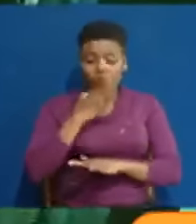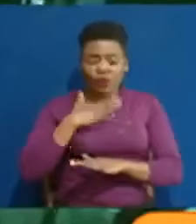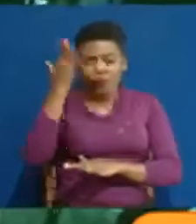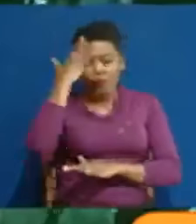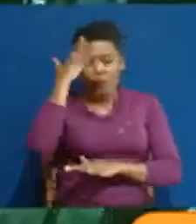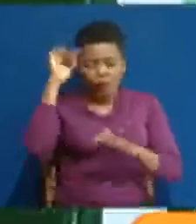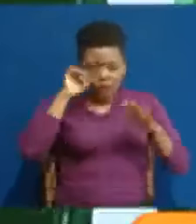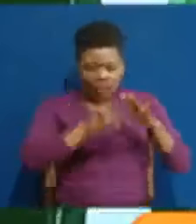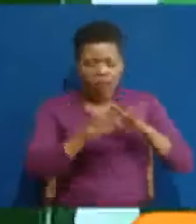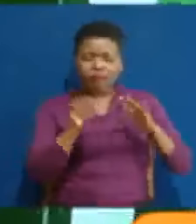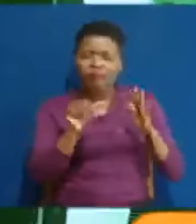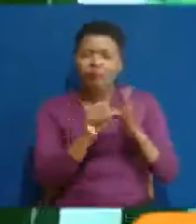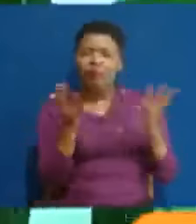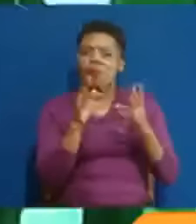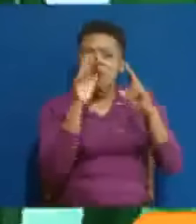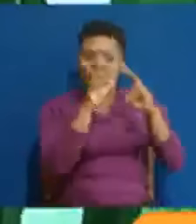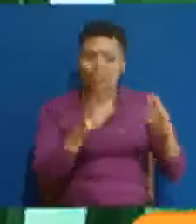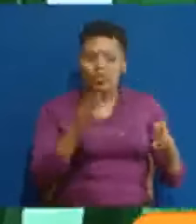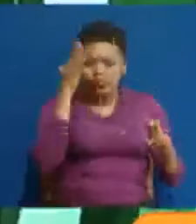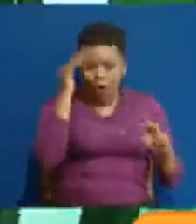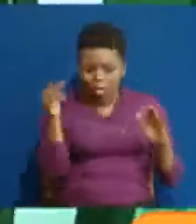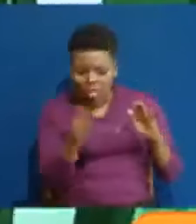kubaini undani wa matukio yaliyozingira kisa hiki.